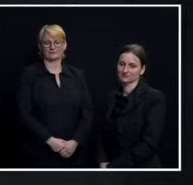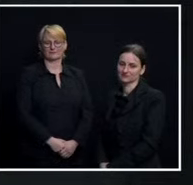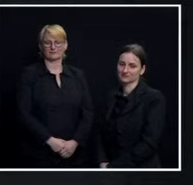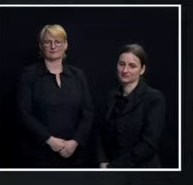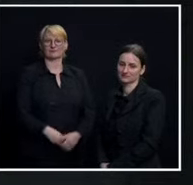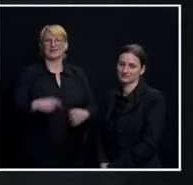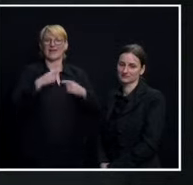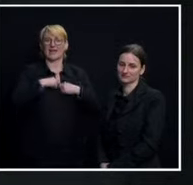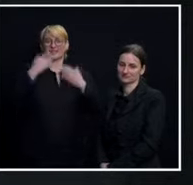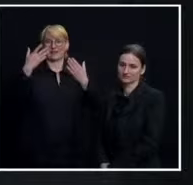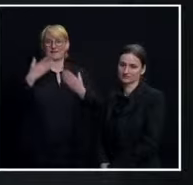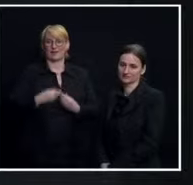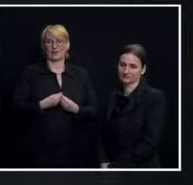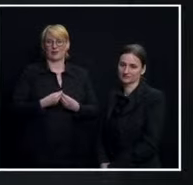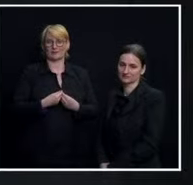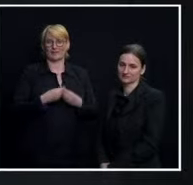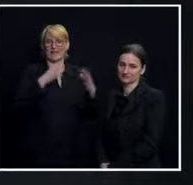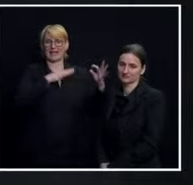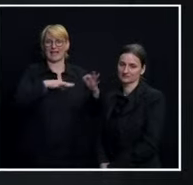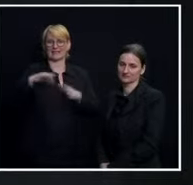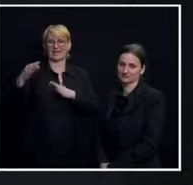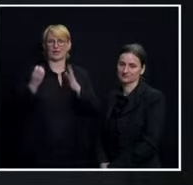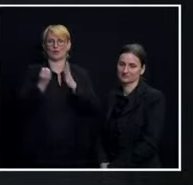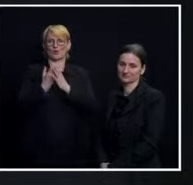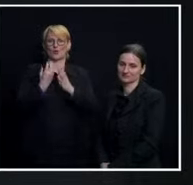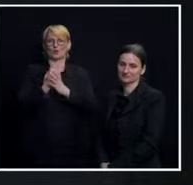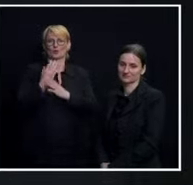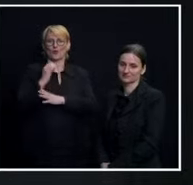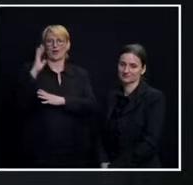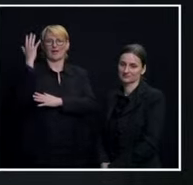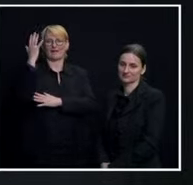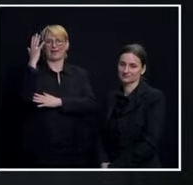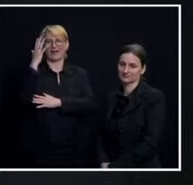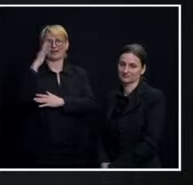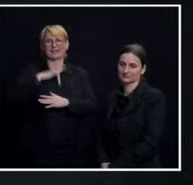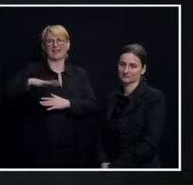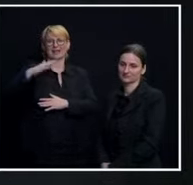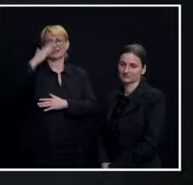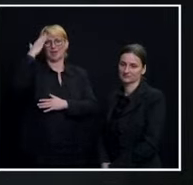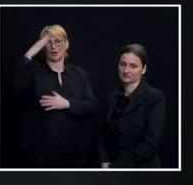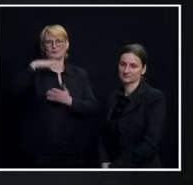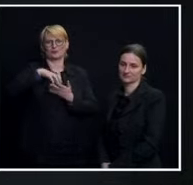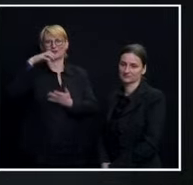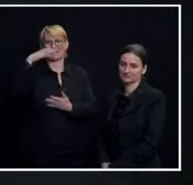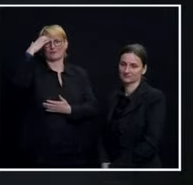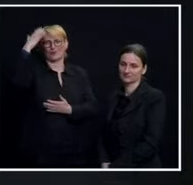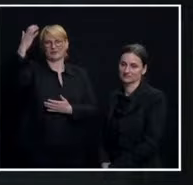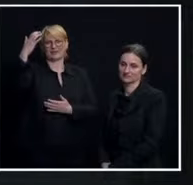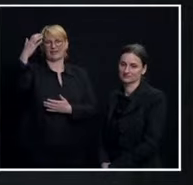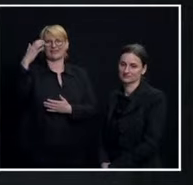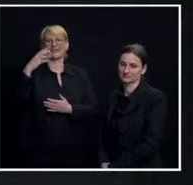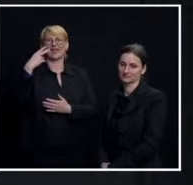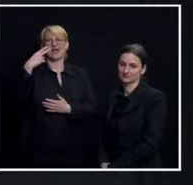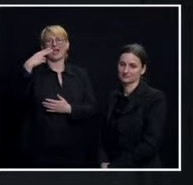Herzlich willkommen an den Leiter des Kulturreferats der Landeshauptstadt München, Herr Anton Biebel. Herzlich willkommen bei